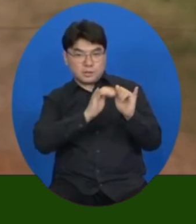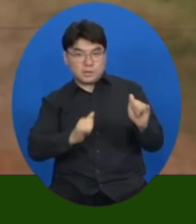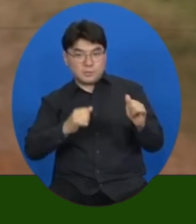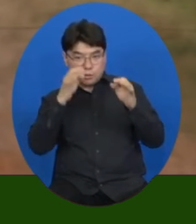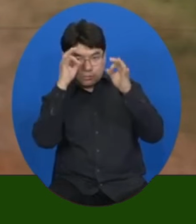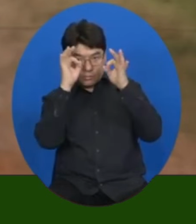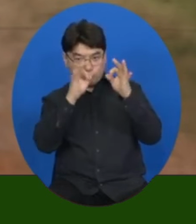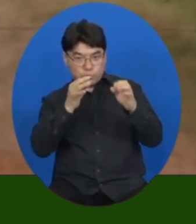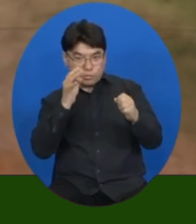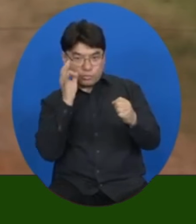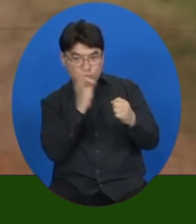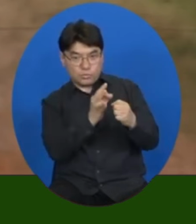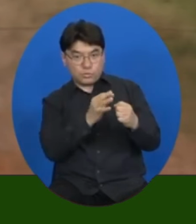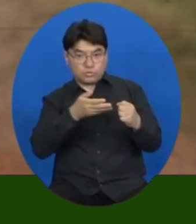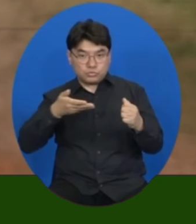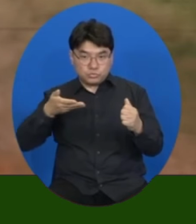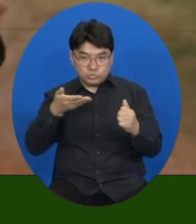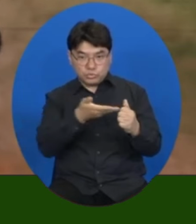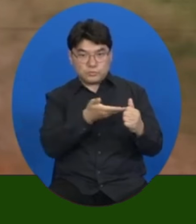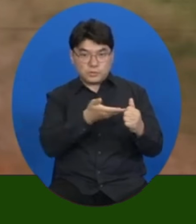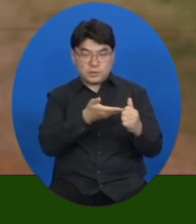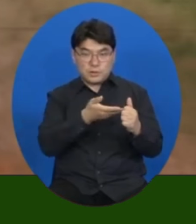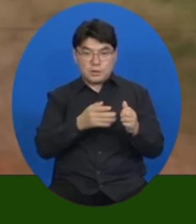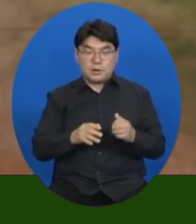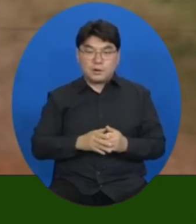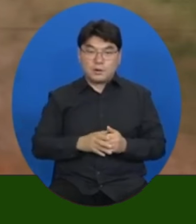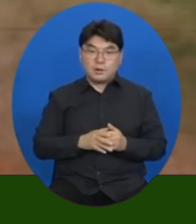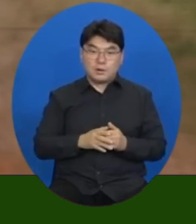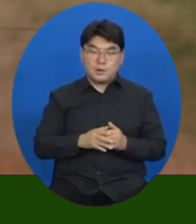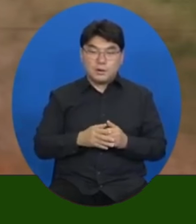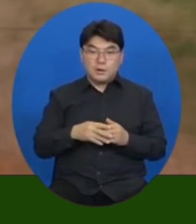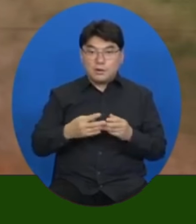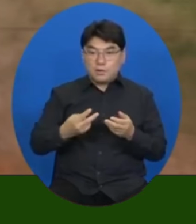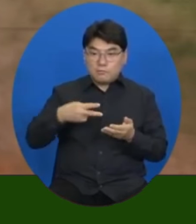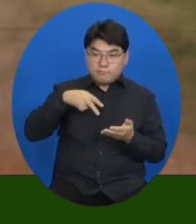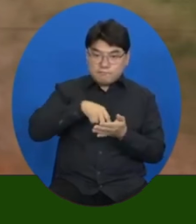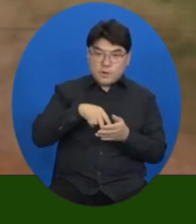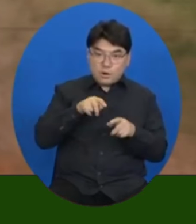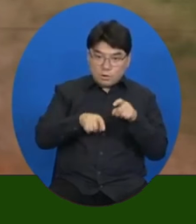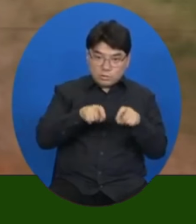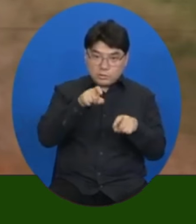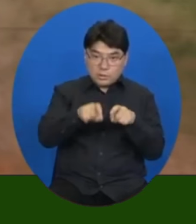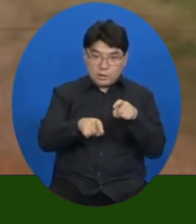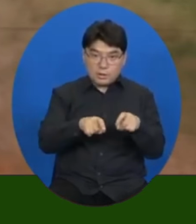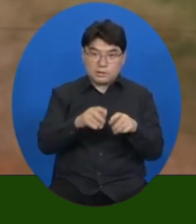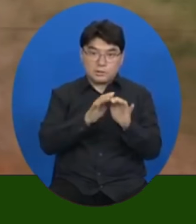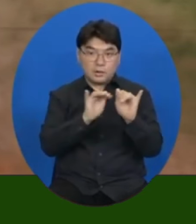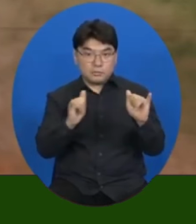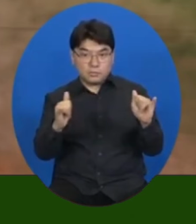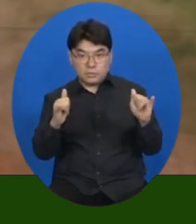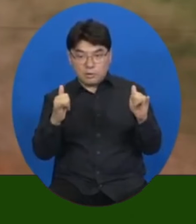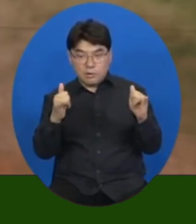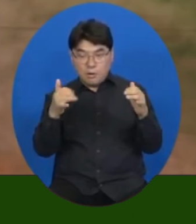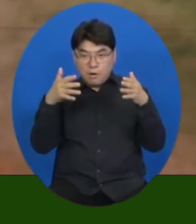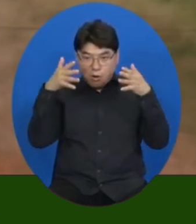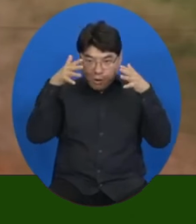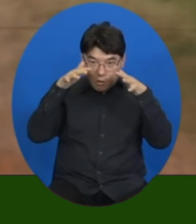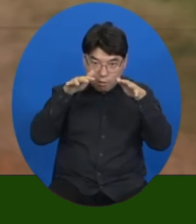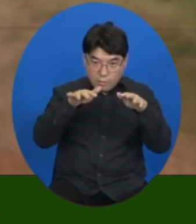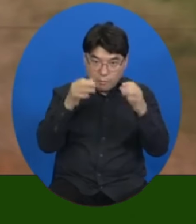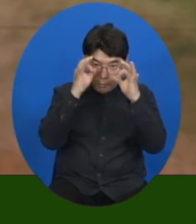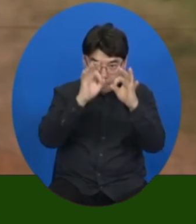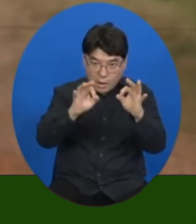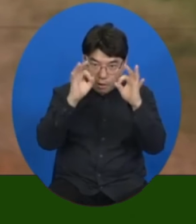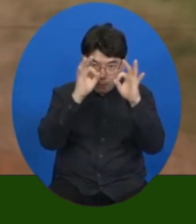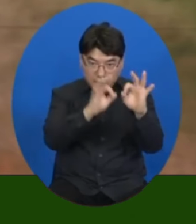것입니다 마치이 사람이 걷자 사람들이 다 주목하게 되었죠 바로 그때 복음을 증거할 수 있도록 하나님은 때로는